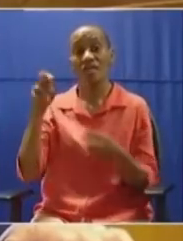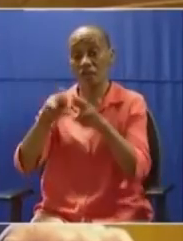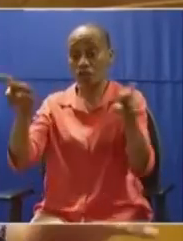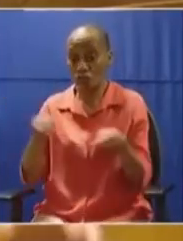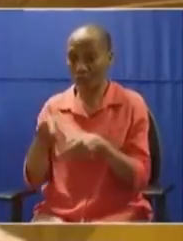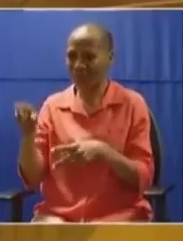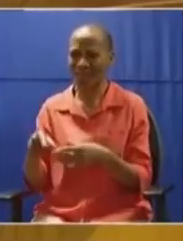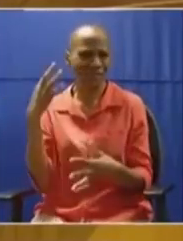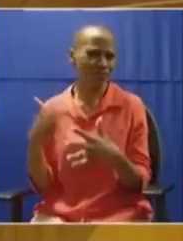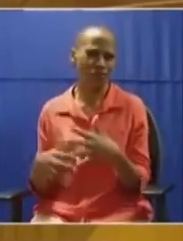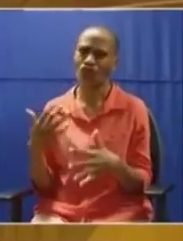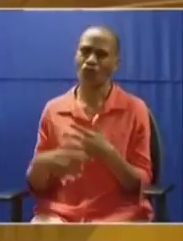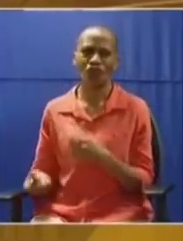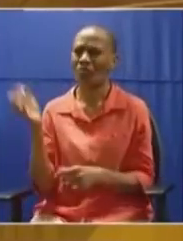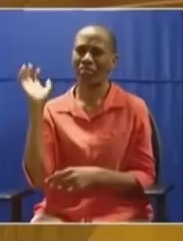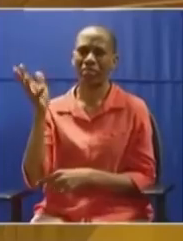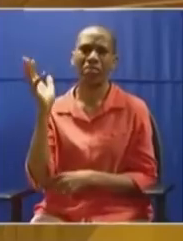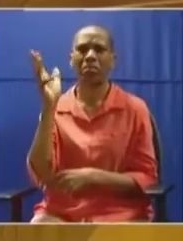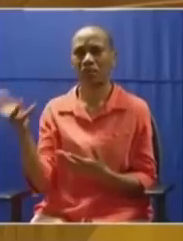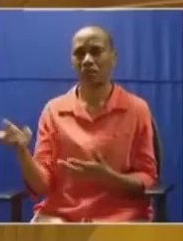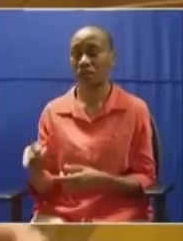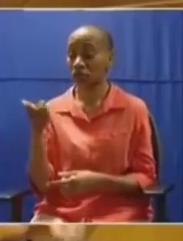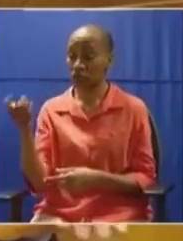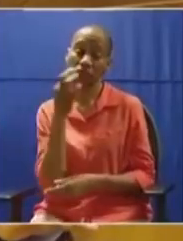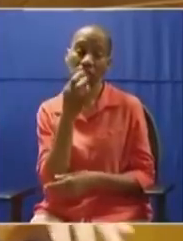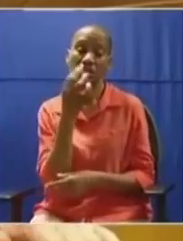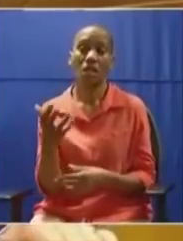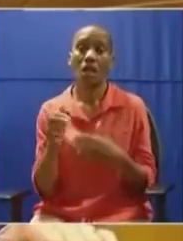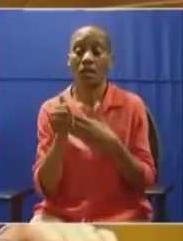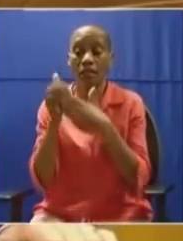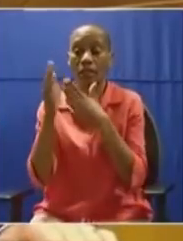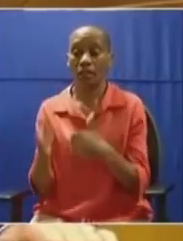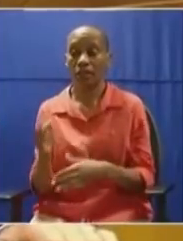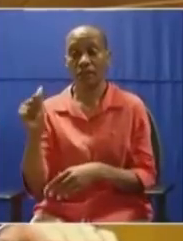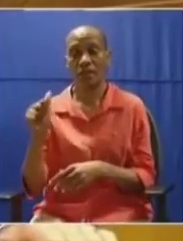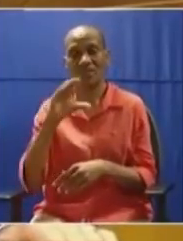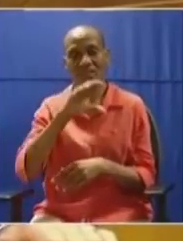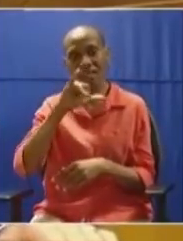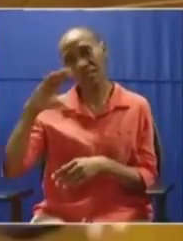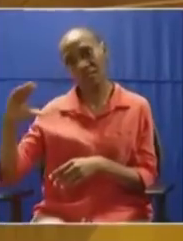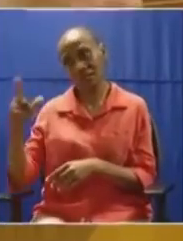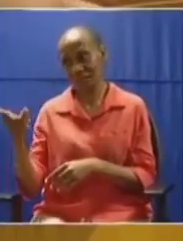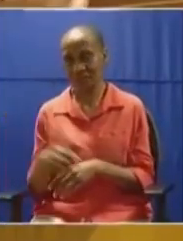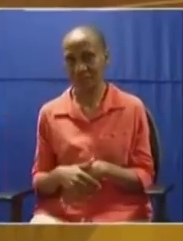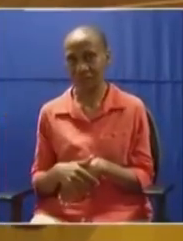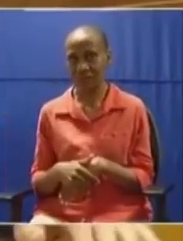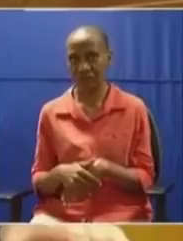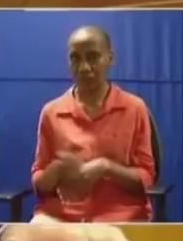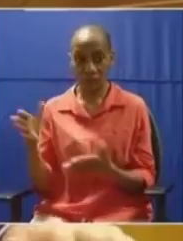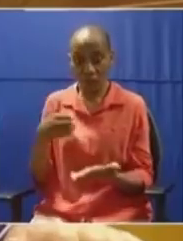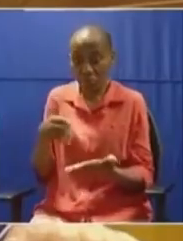Nu, ik hoor dat u uw leder als de komander-in-chief reageert, maar hij is absente.